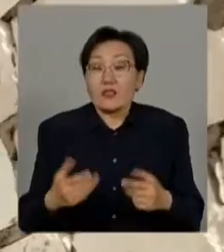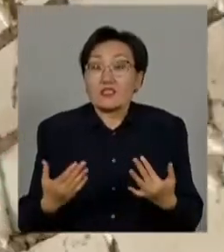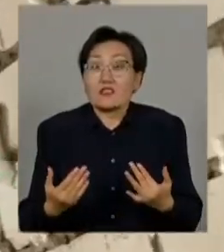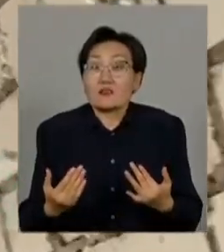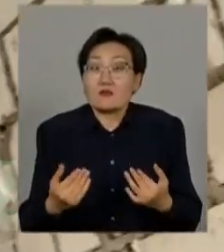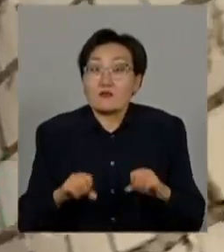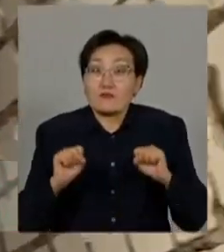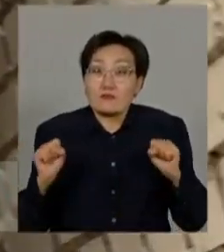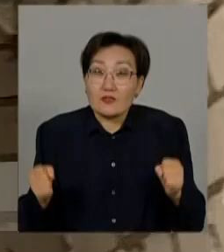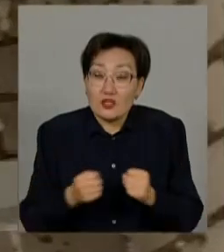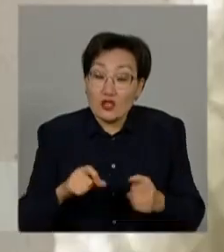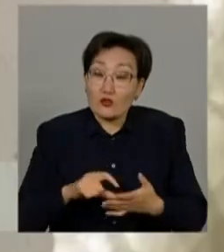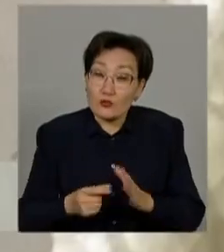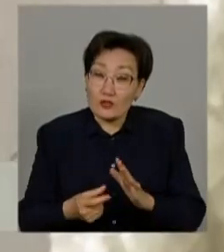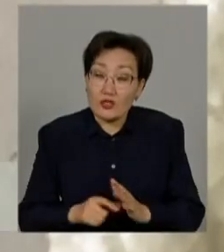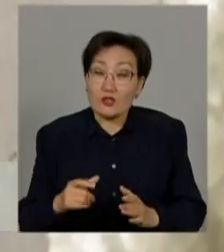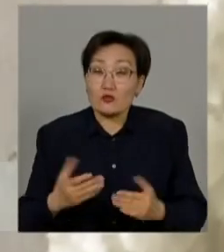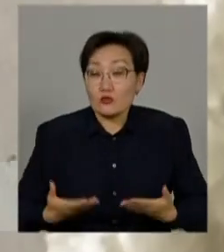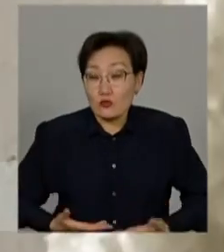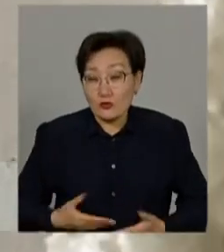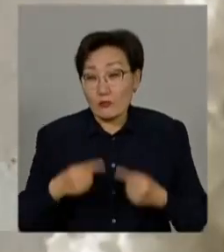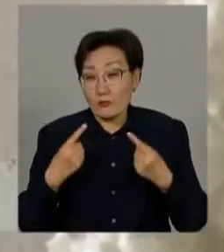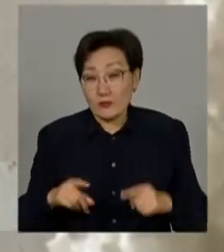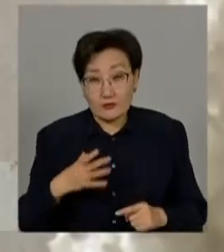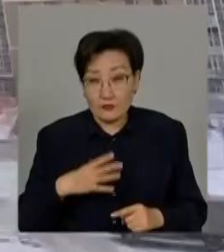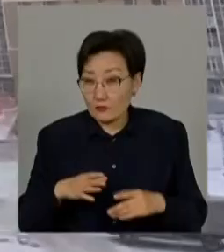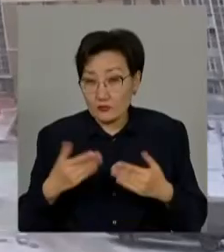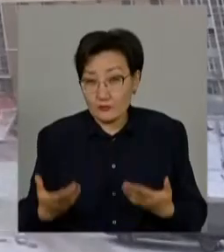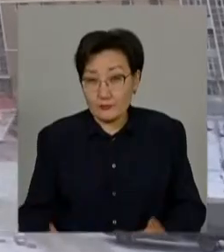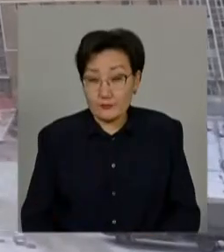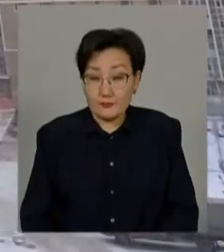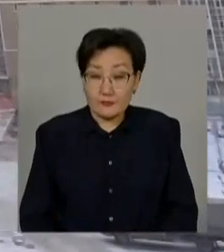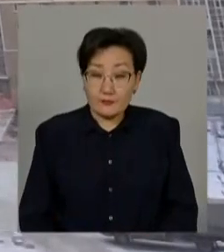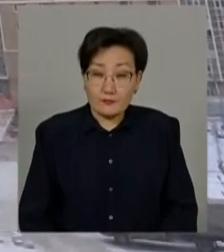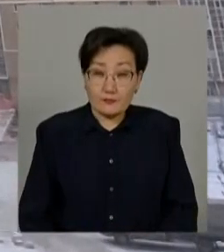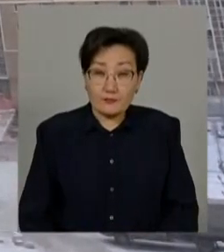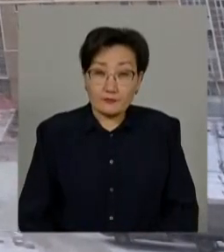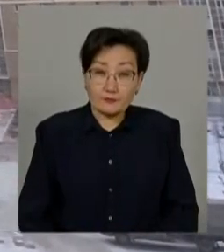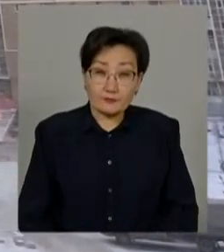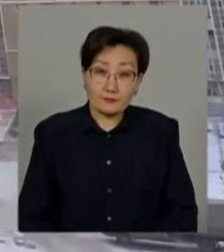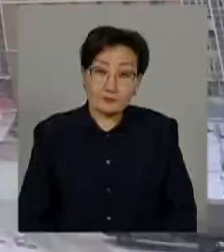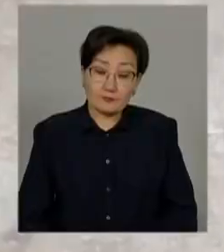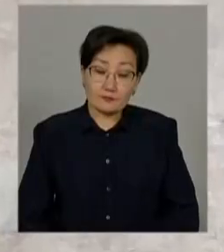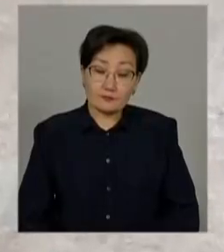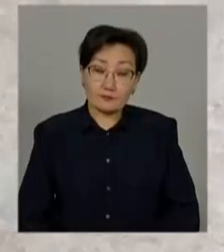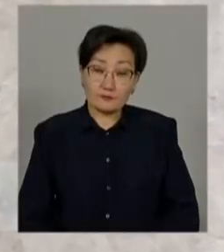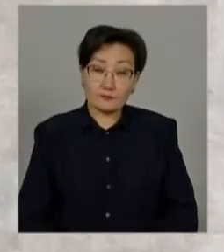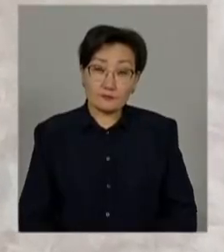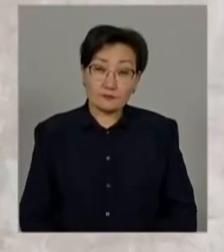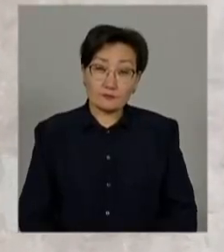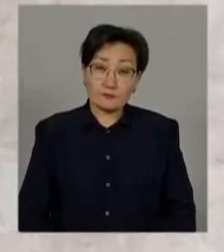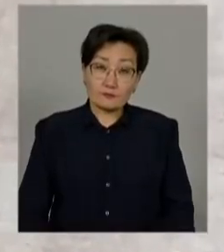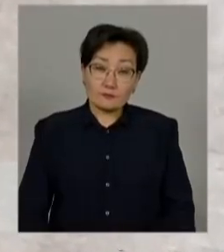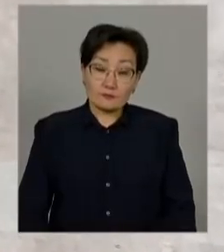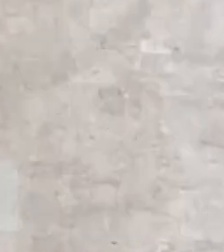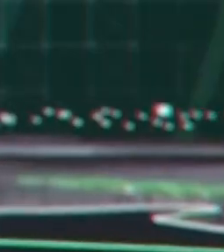40 жамауы бар баспананы паналауға тура келіп тұр. Кәмшат Мұхамеджан, Данияр Омар, Ринат Өтеев, Алматы телеарнасы,